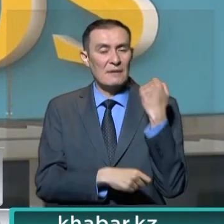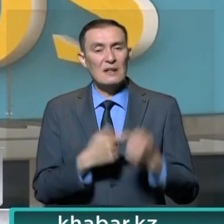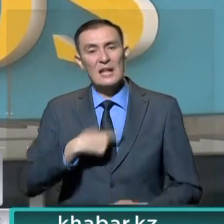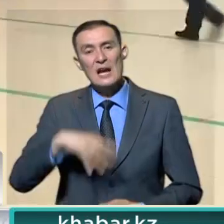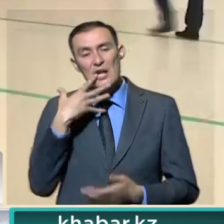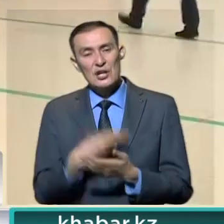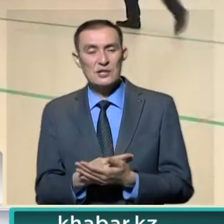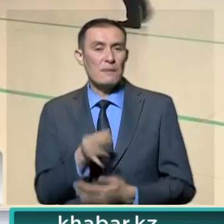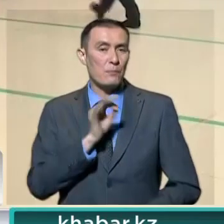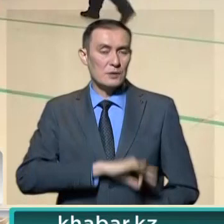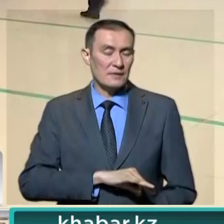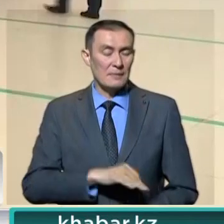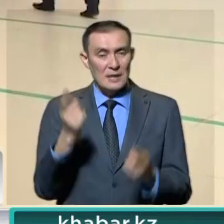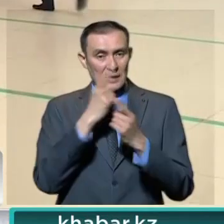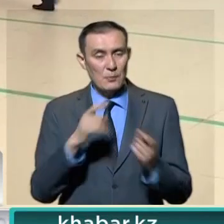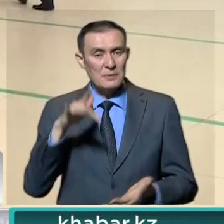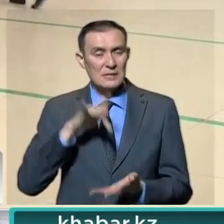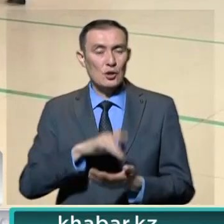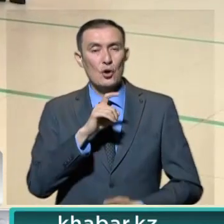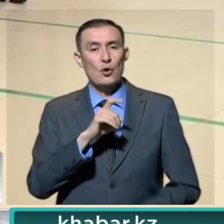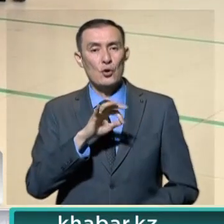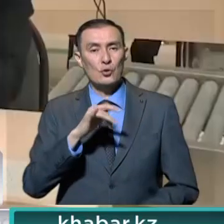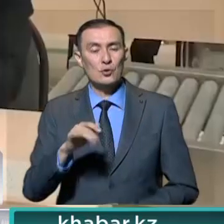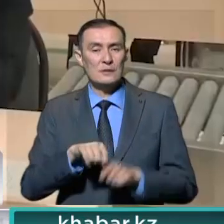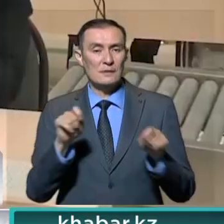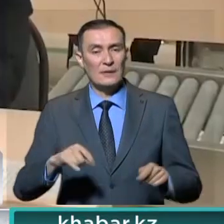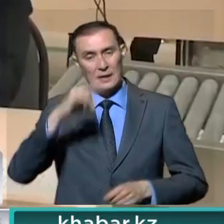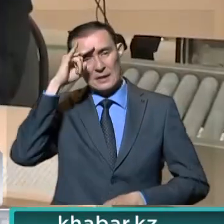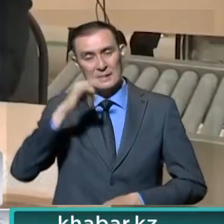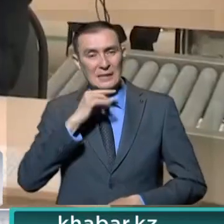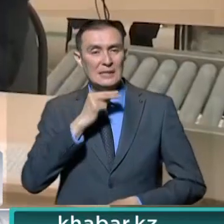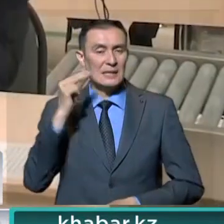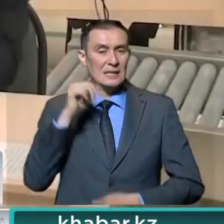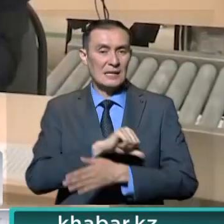личного пользования. Напомним, центр «Харгос» создан на границе Казахстана